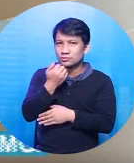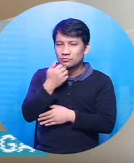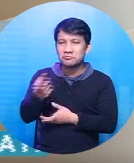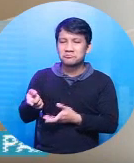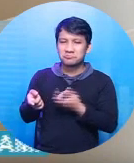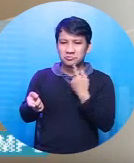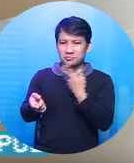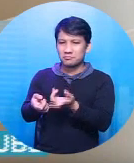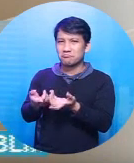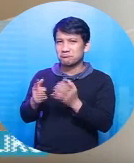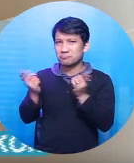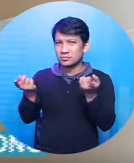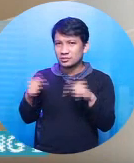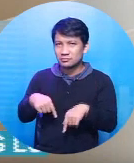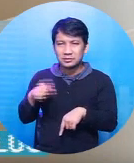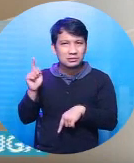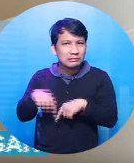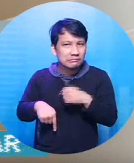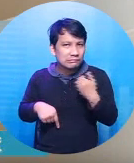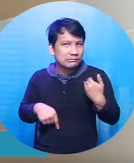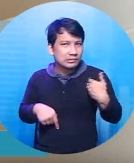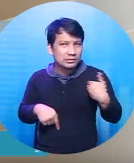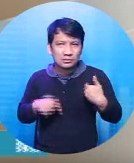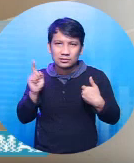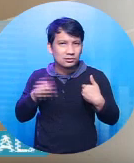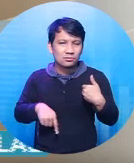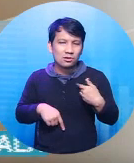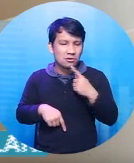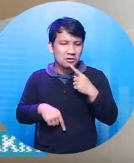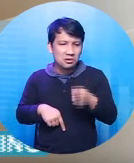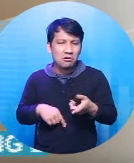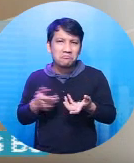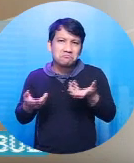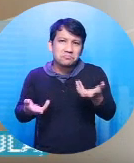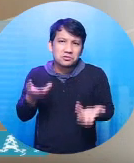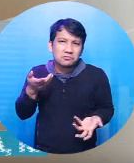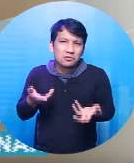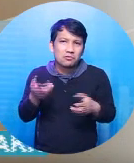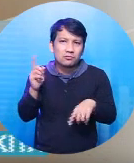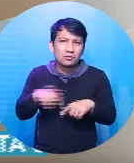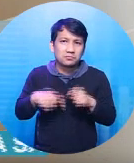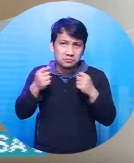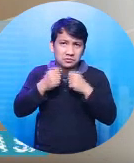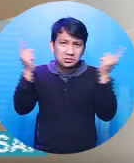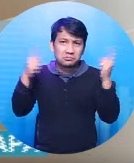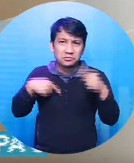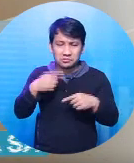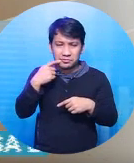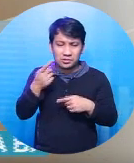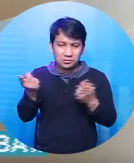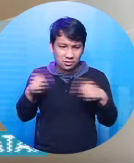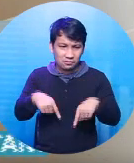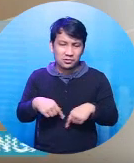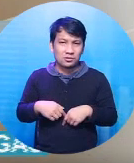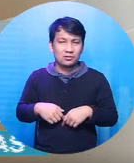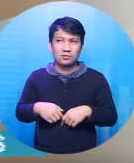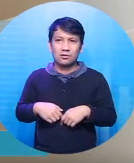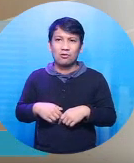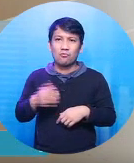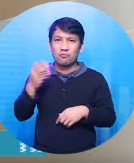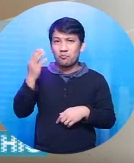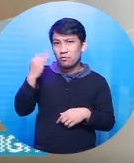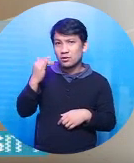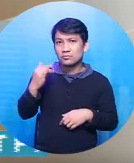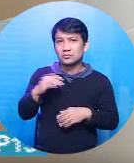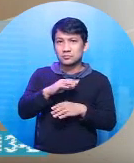then eventually hindi naman talaga natin pwedeng sabihin na ano, bigla lang nangyari to sa Rafi eh. Dahil kasi